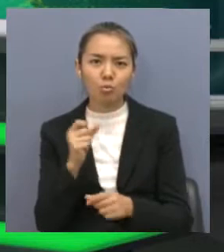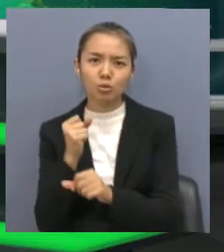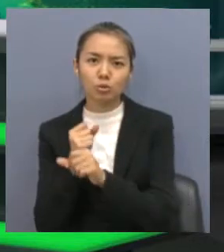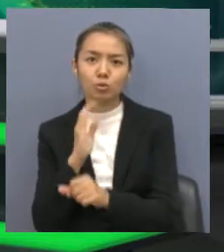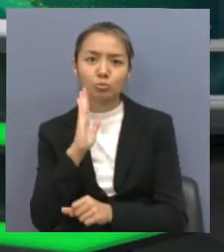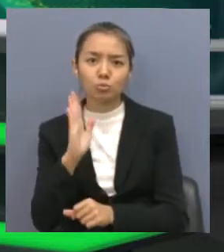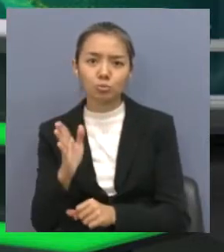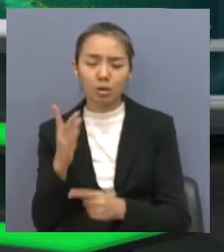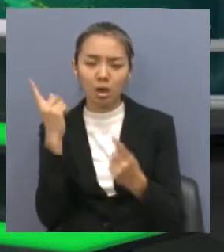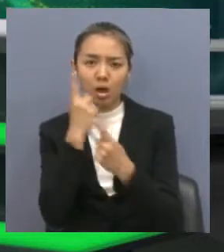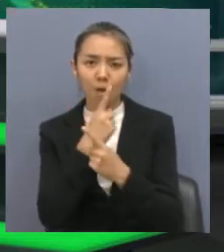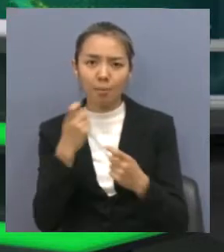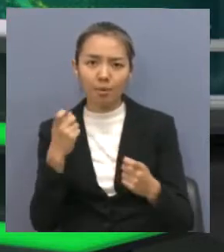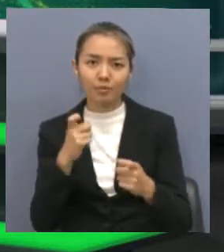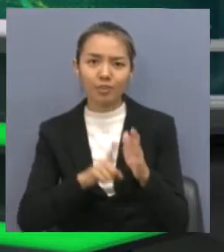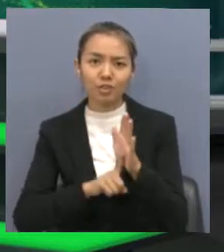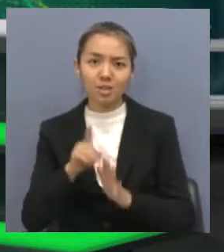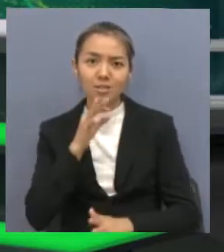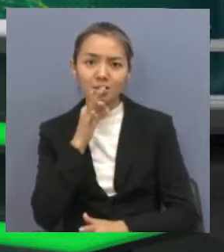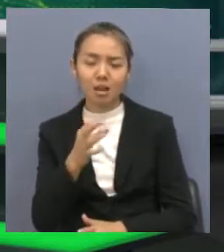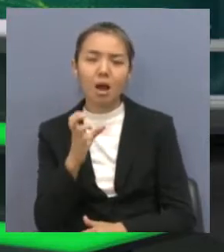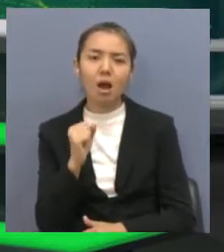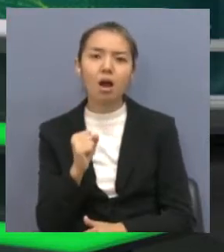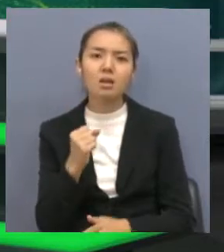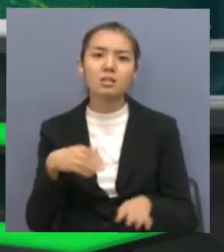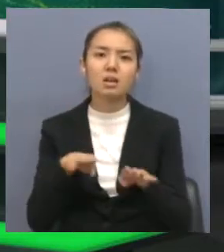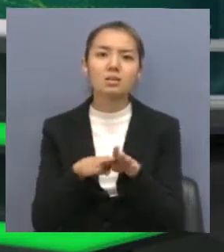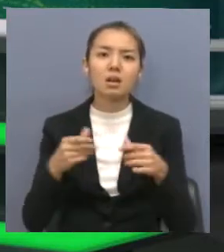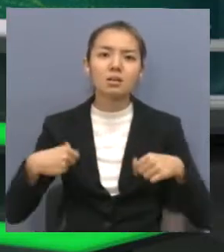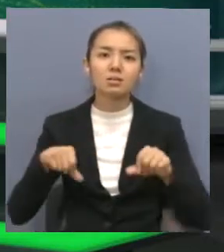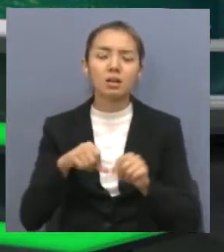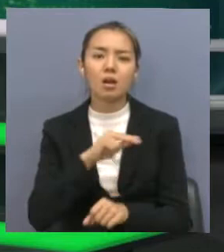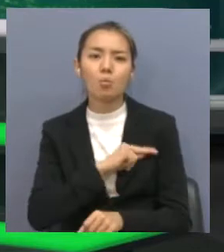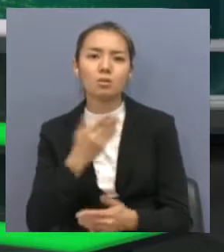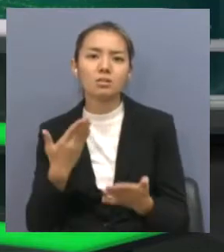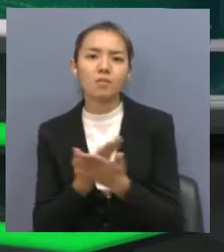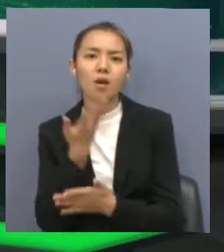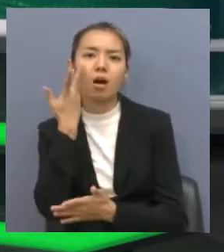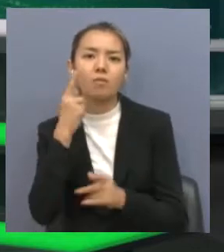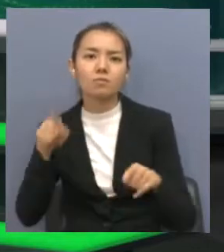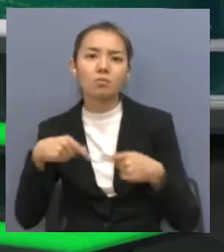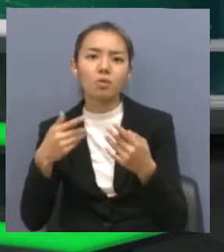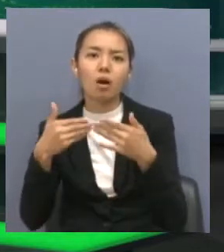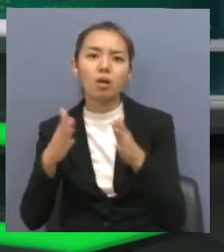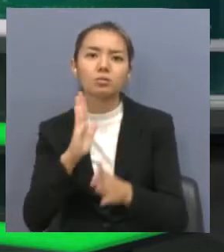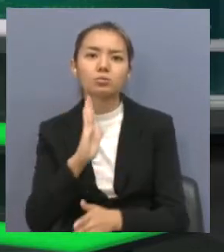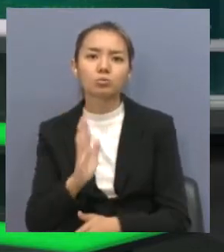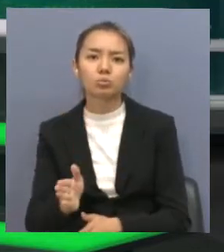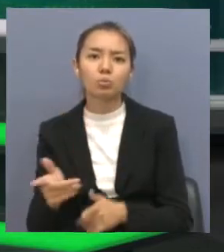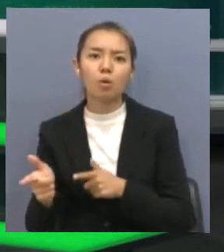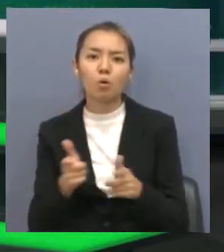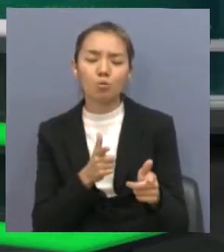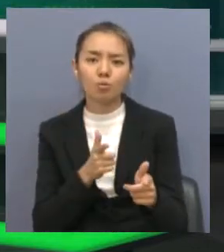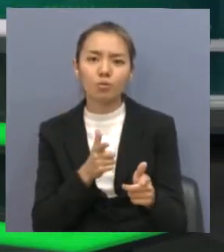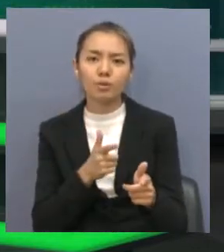жатқанын хабарымыздың басында айттық. Ал енді жабық тұрған нысандардың жұмыстары қайта жандандыруы үшін қандай алгоритм